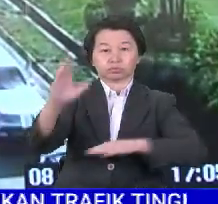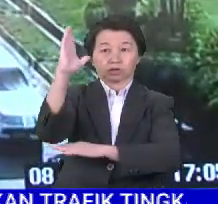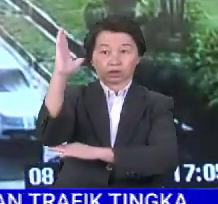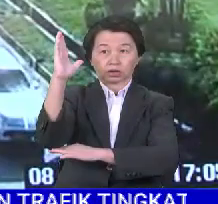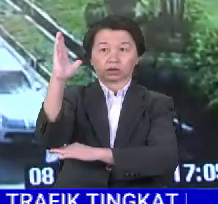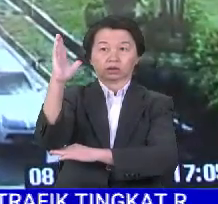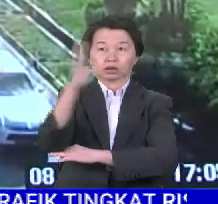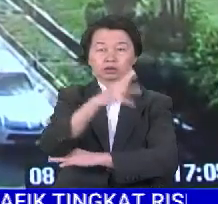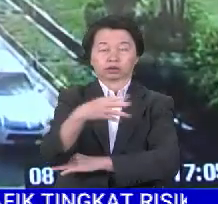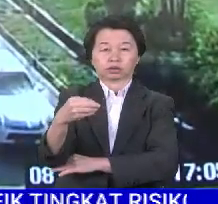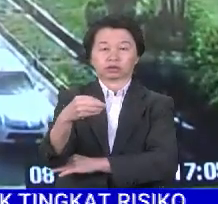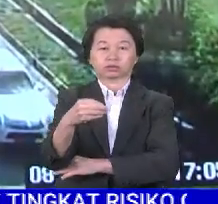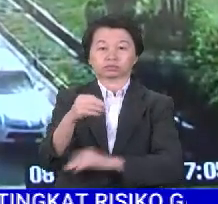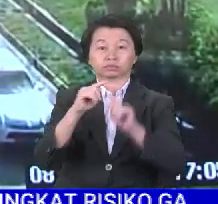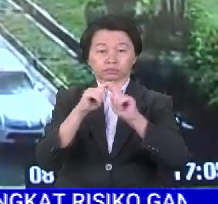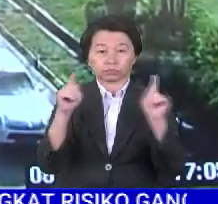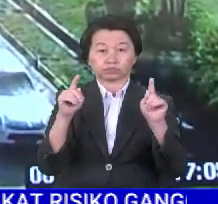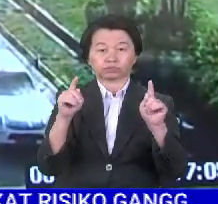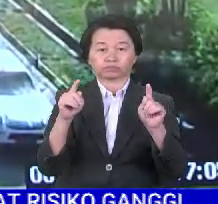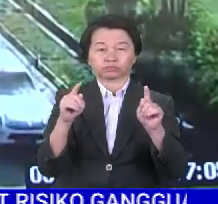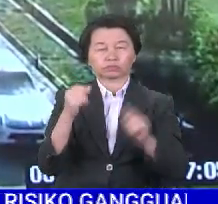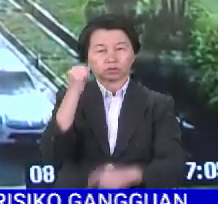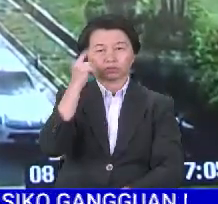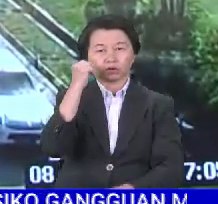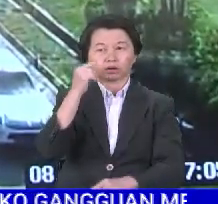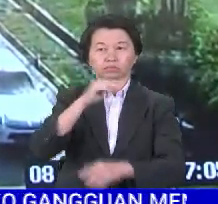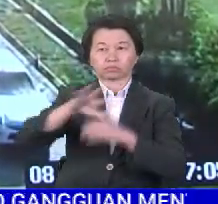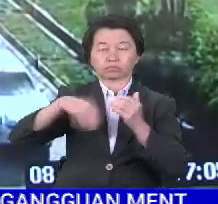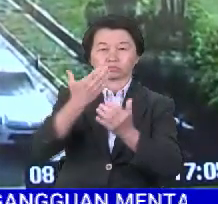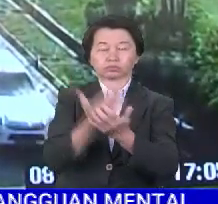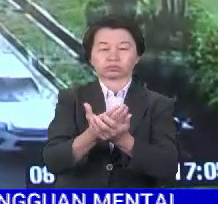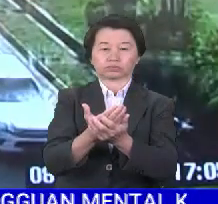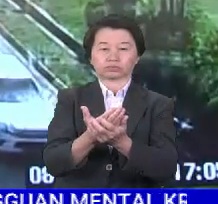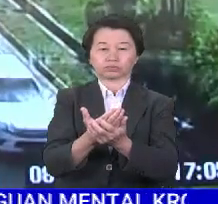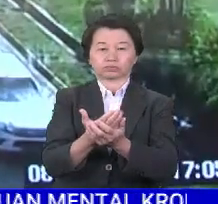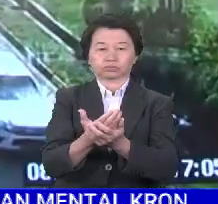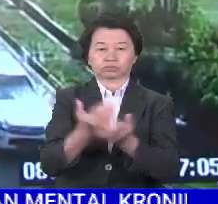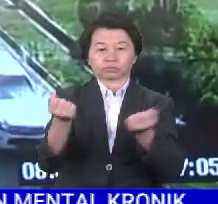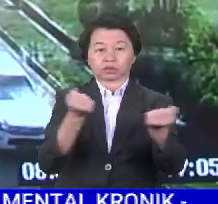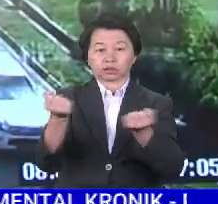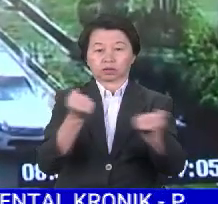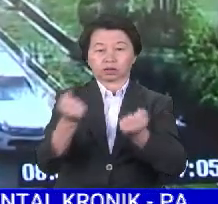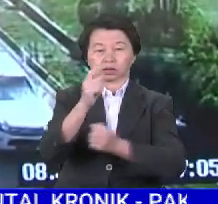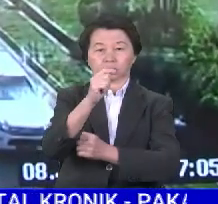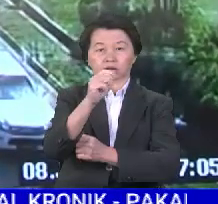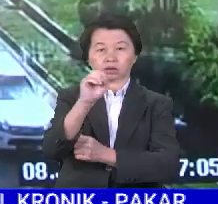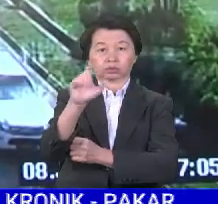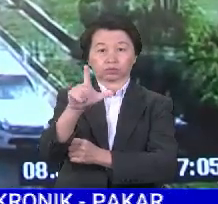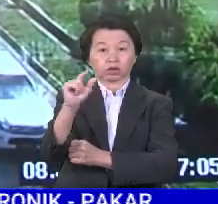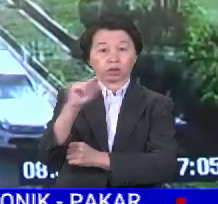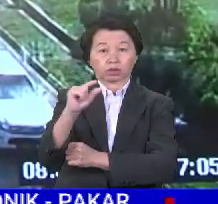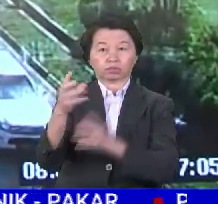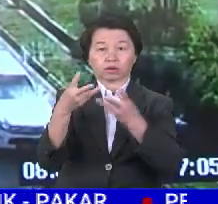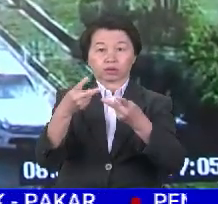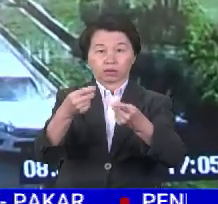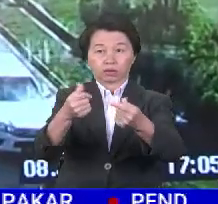tadi, dan namun begitu difahamkan ke semua laluan di Plaza Tol ini berjalan